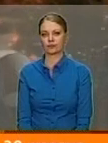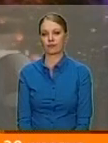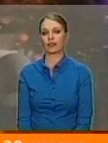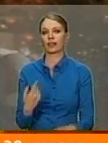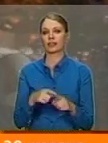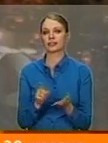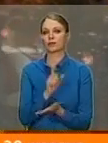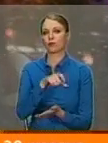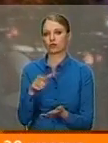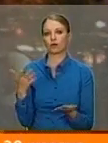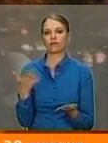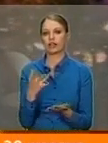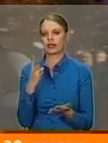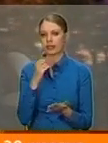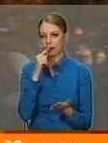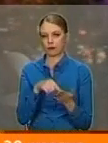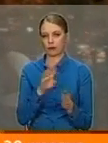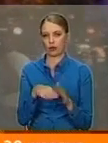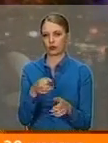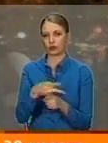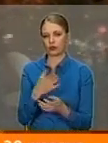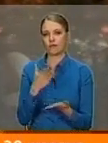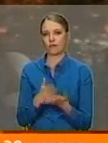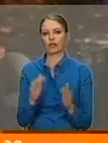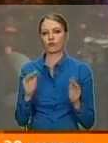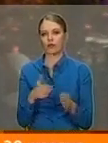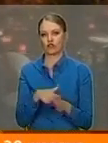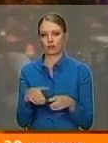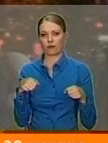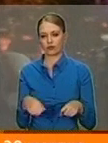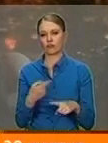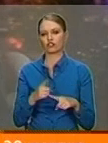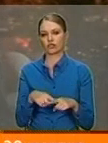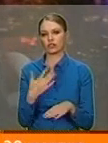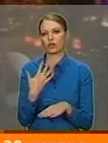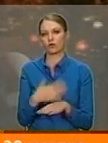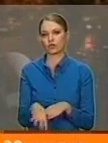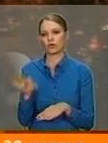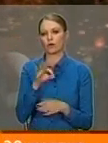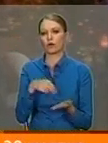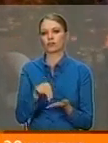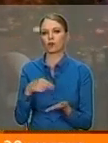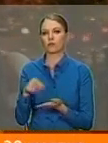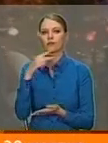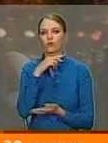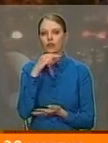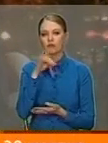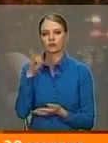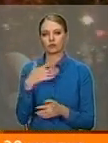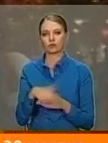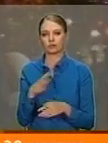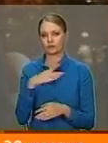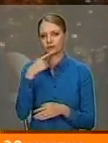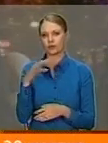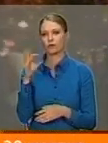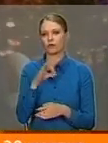Ті ж посадовці, що не підпадають під люстрацію, матимуть менше повноважень. Це я вже про закупівлю ліків. Вікна неодноразово казали